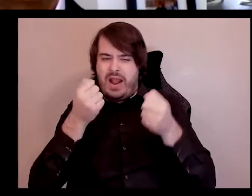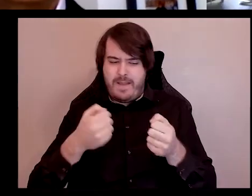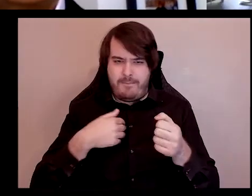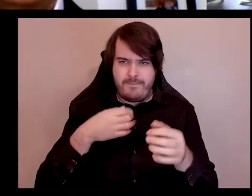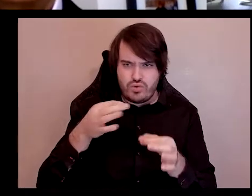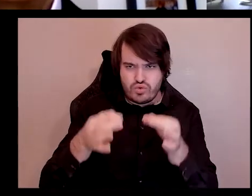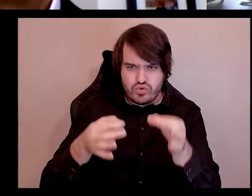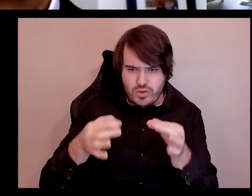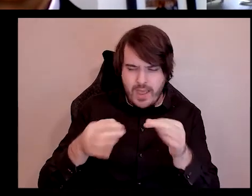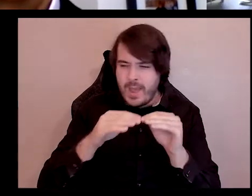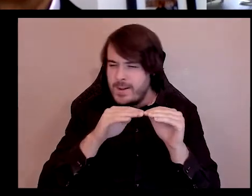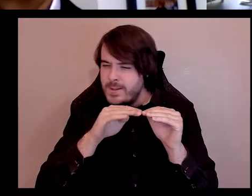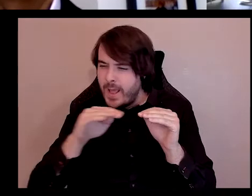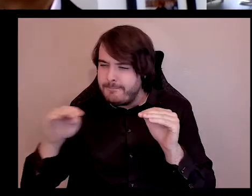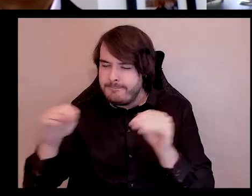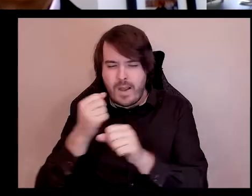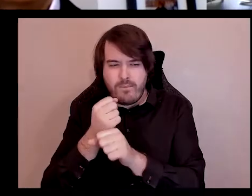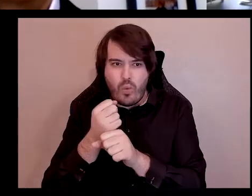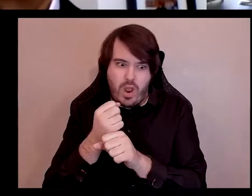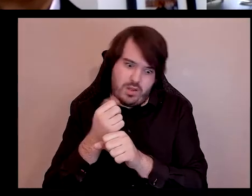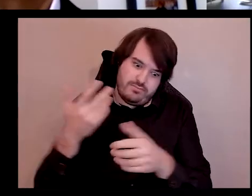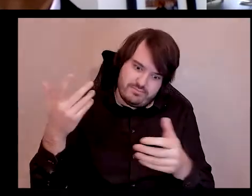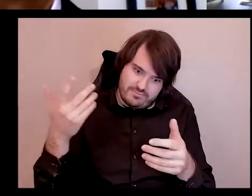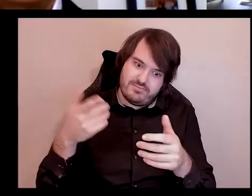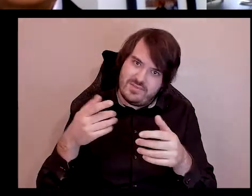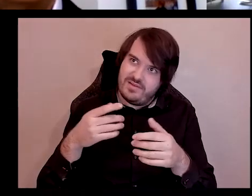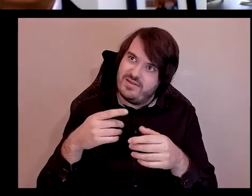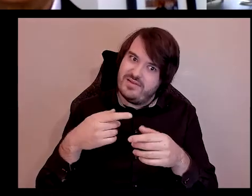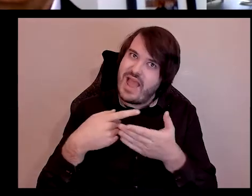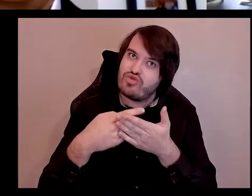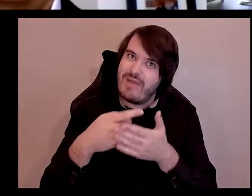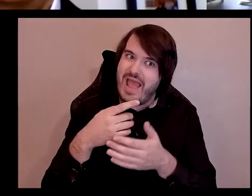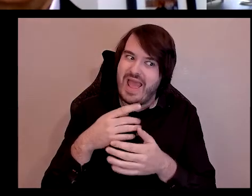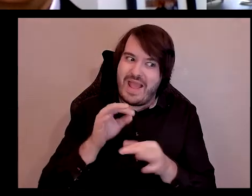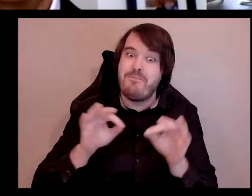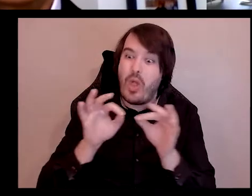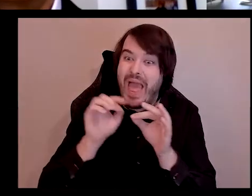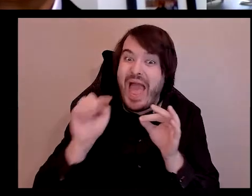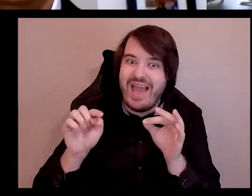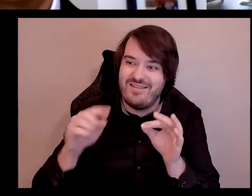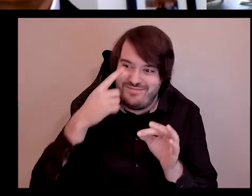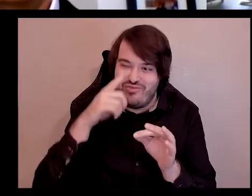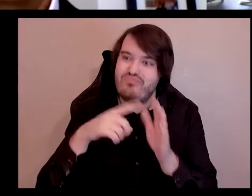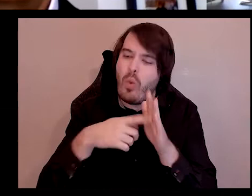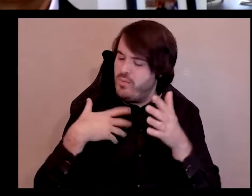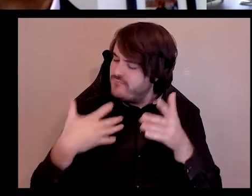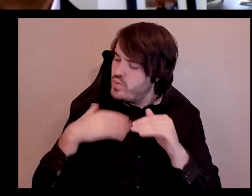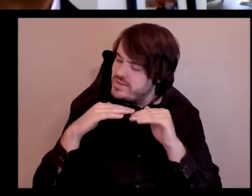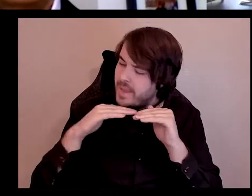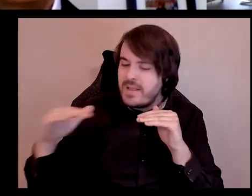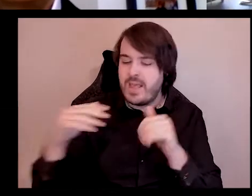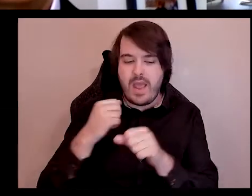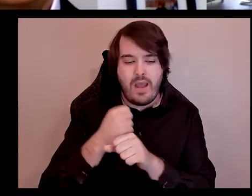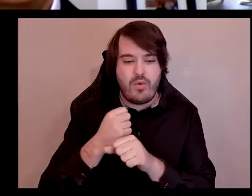peut les anticiper. Capacité de jugement, stabilité à l'emploi, c'est pas peu dire, c'est un poids, un